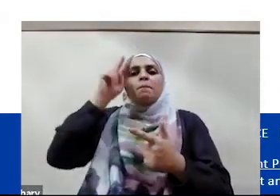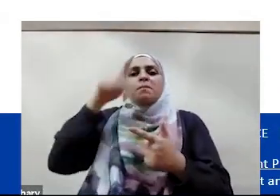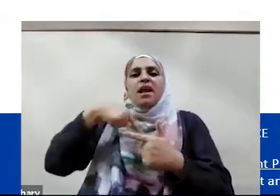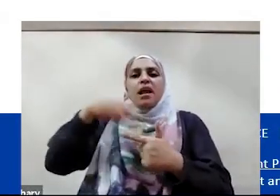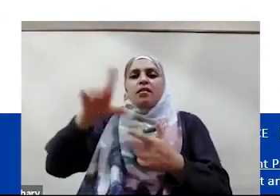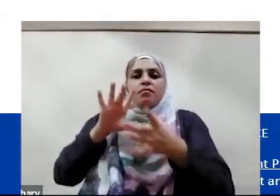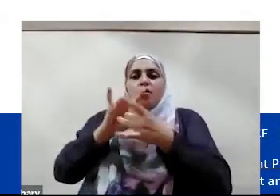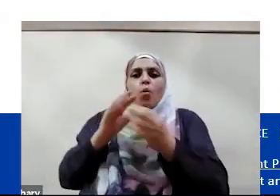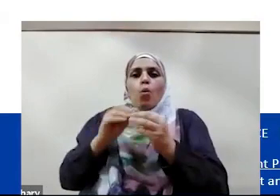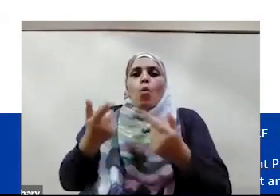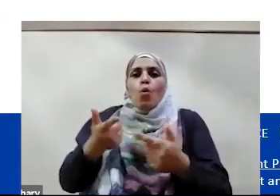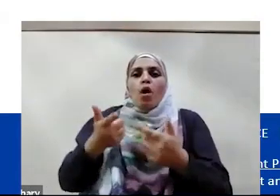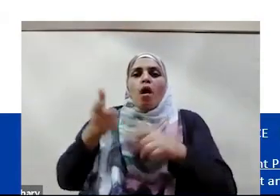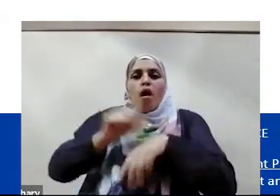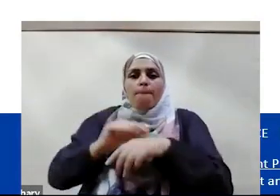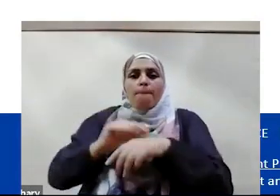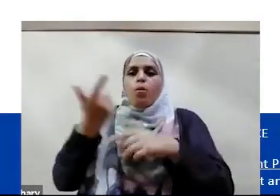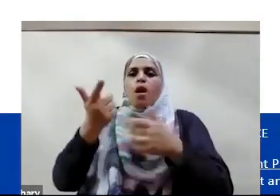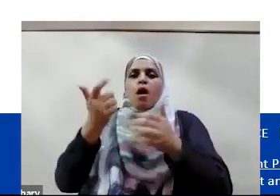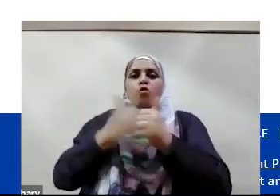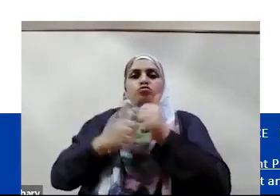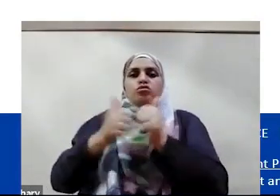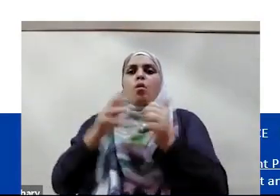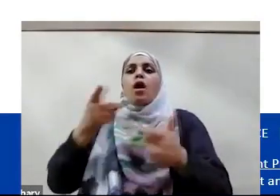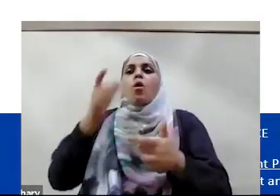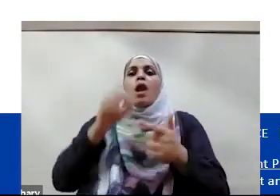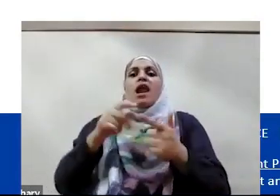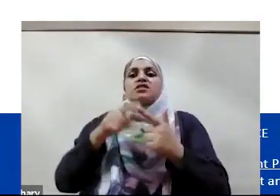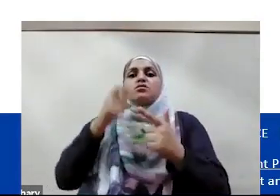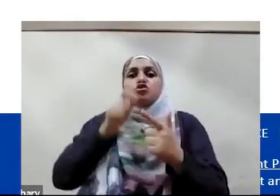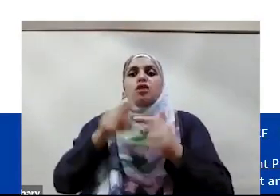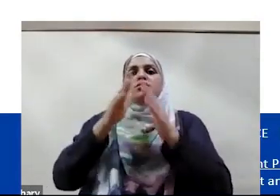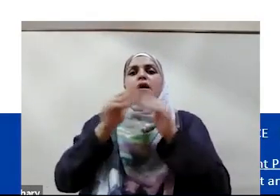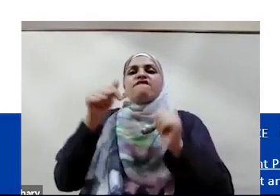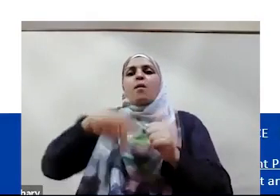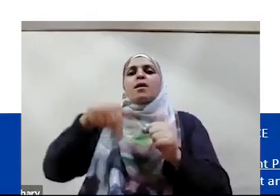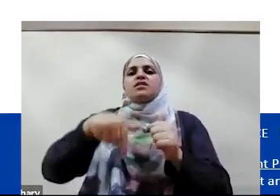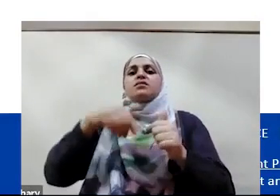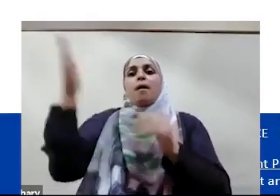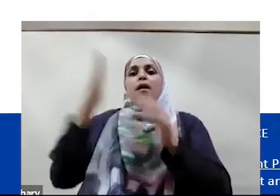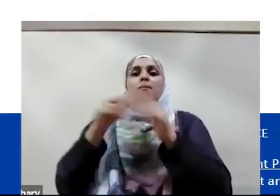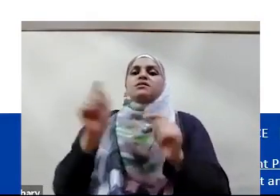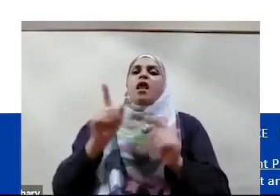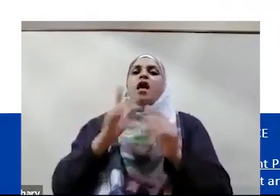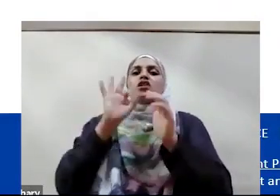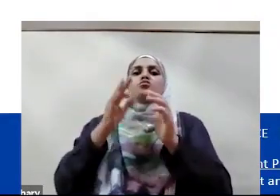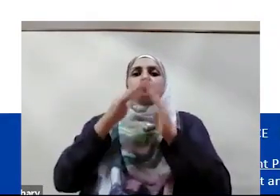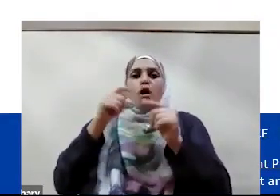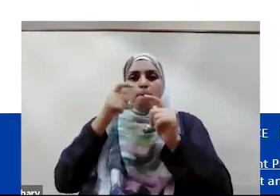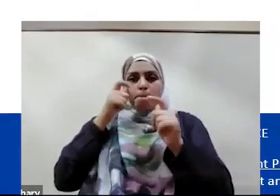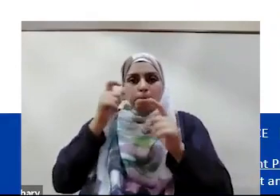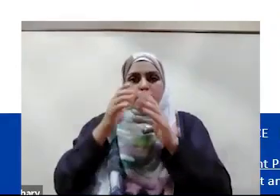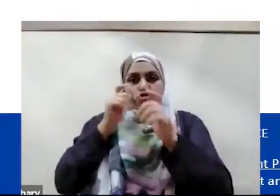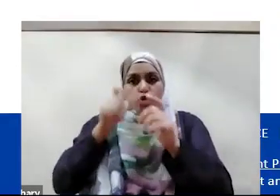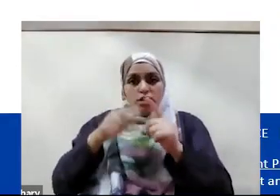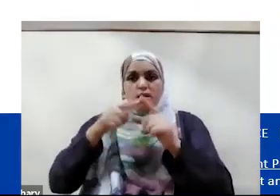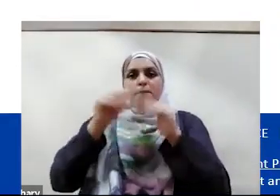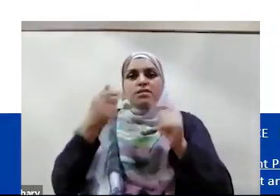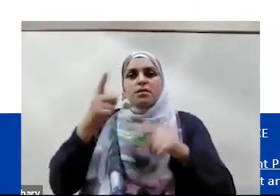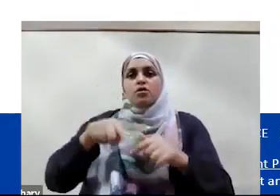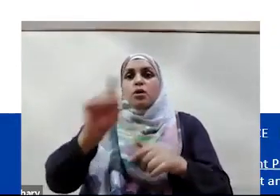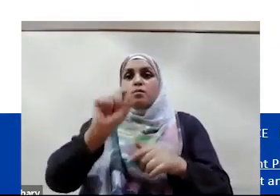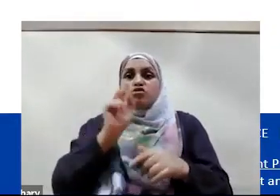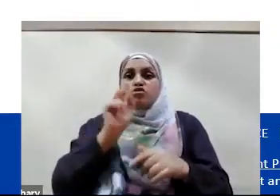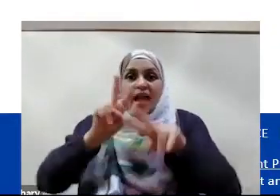يكون في مصر، ما ينفعش ان هو يكون حد بره مصر. طيب، فده جزء مهم جدا، والجزء ده هتلاقوا عليه علامة النجمة، فهو مطلوب ان